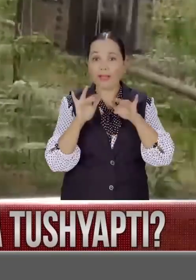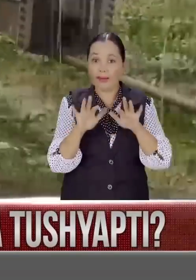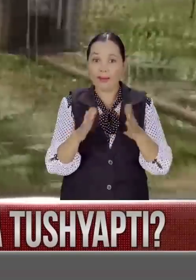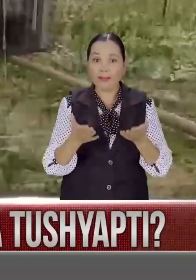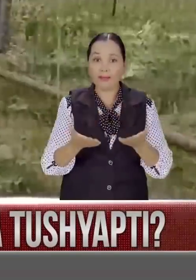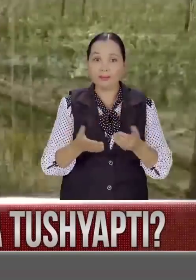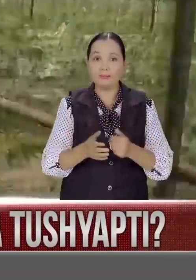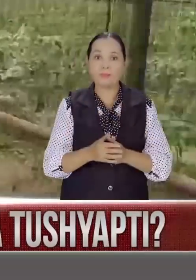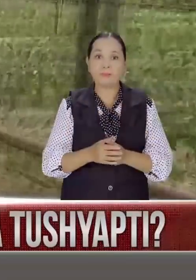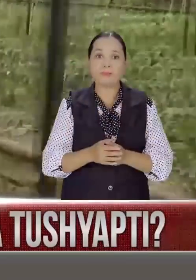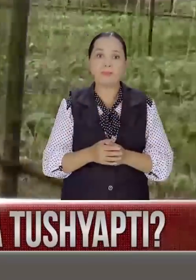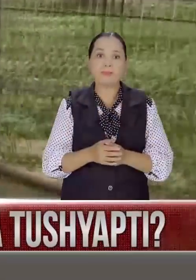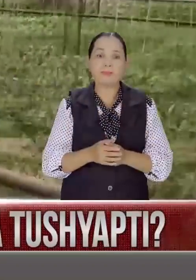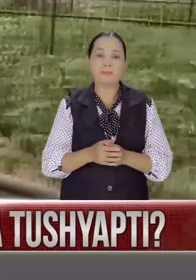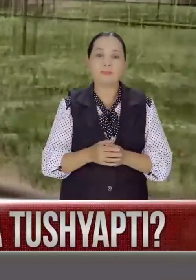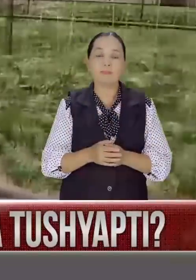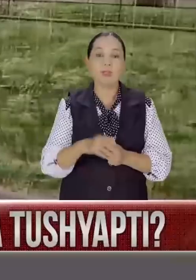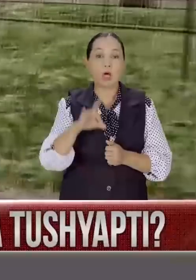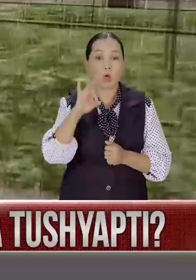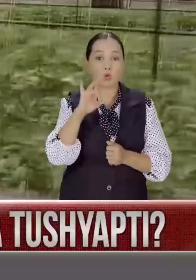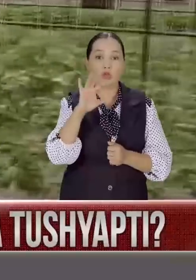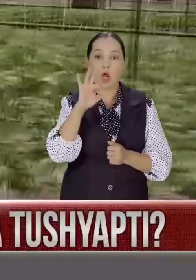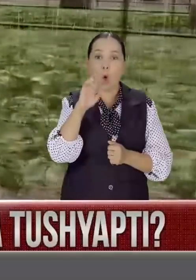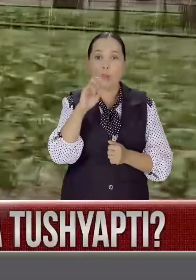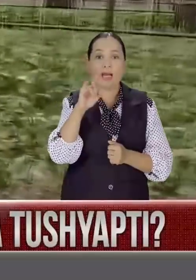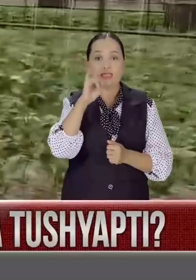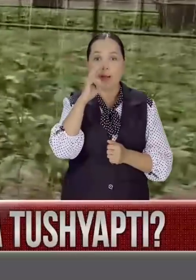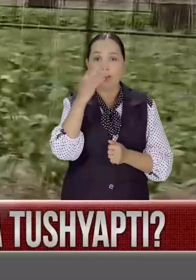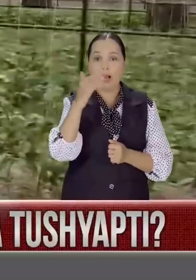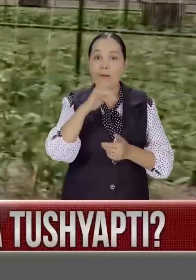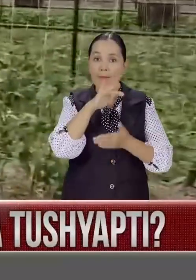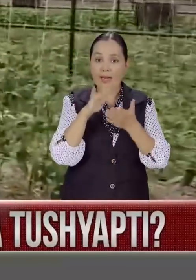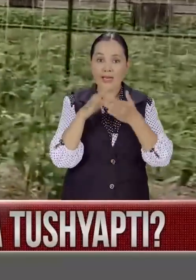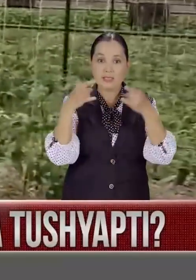qiladi. Ruxsora Blakulova, Samarqanddan Markaziy studiya uchun.